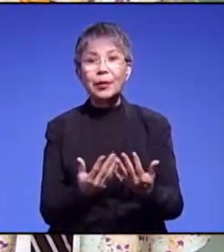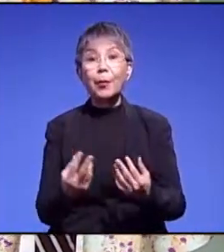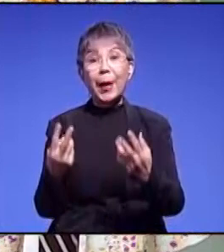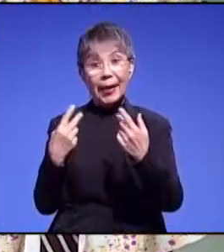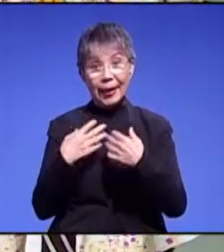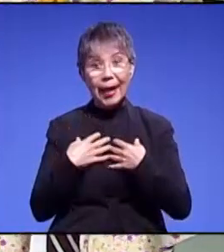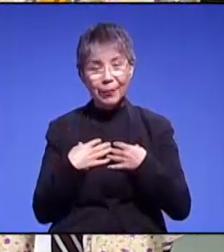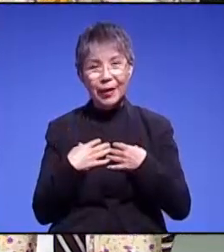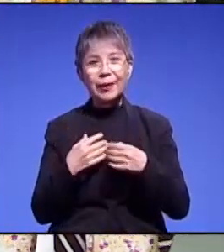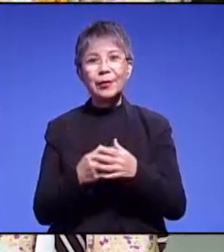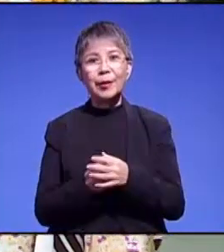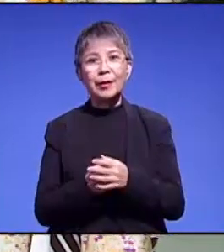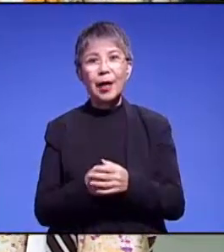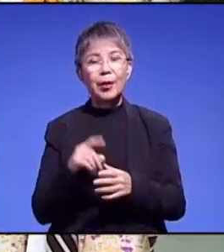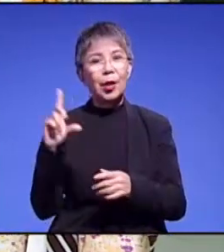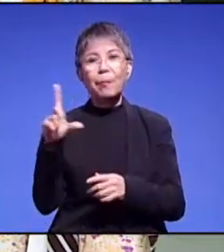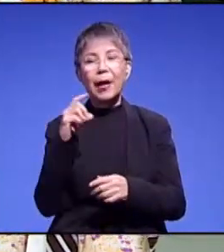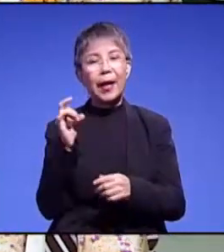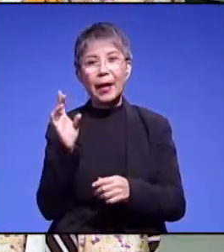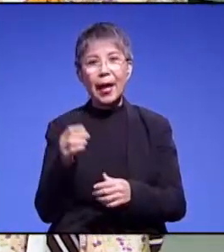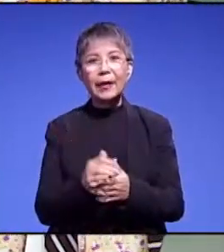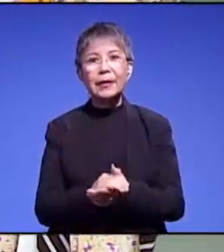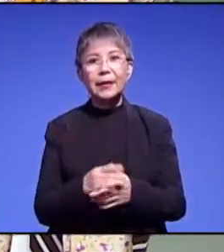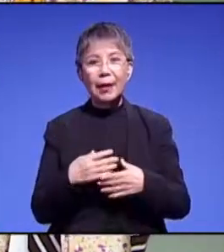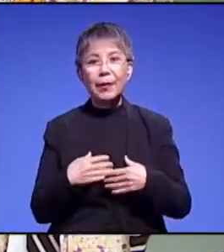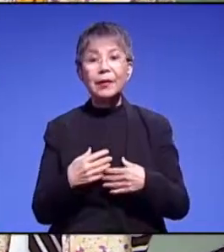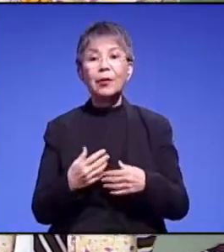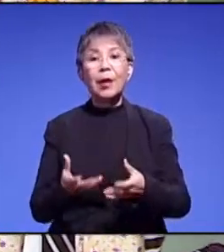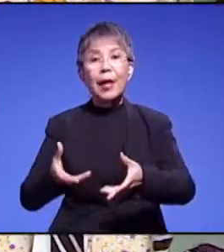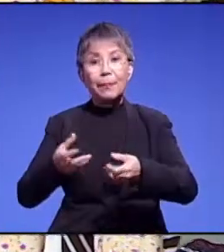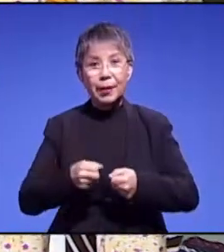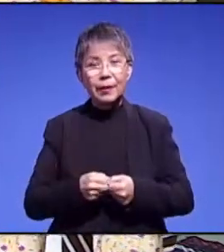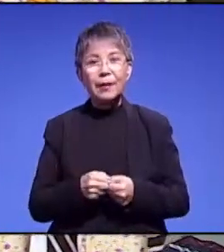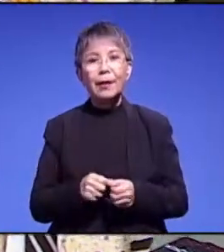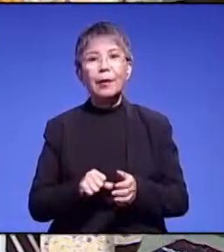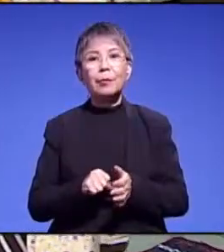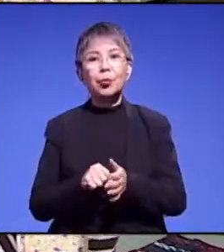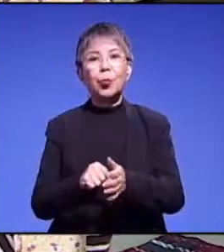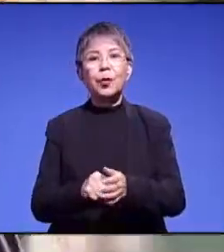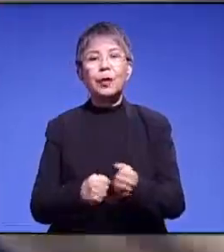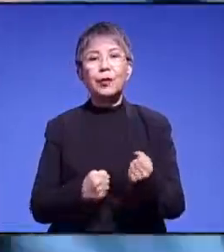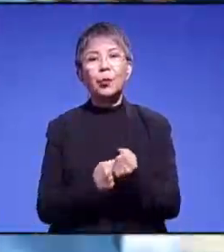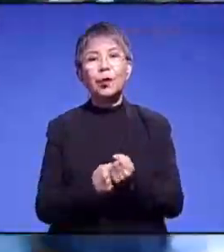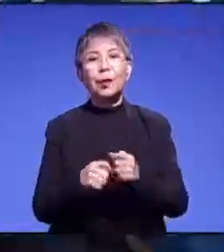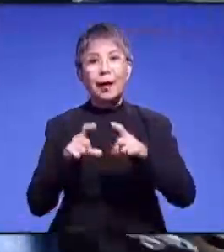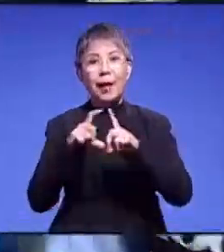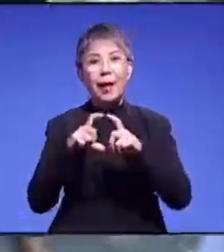juga, dari yang lembaga-lembaga seperti ini. Kami sangat berterima kasih, karena memang itu support untuk kami.